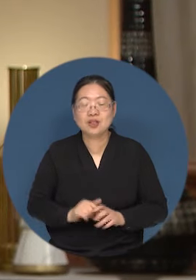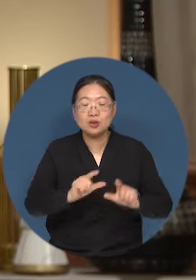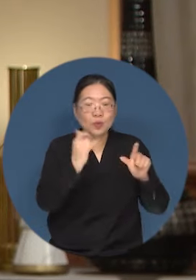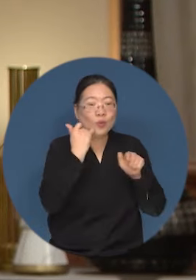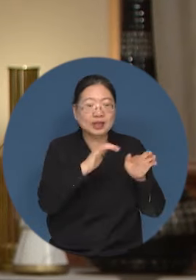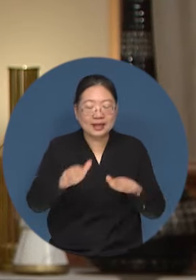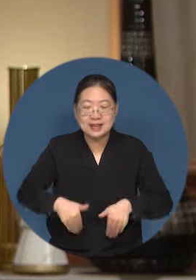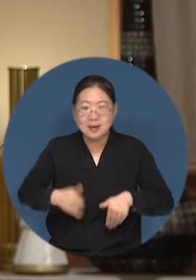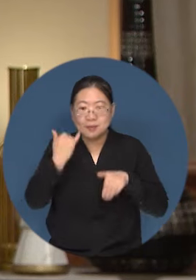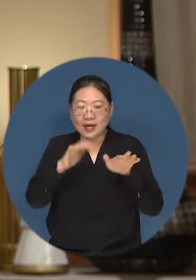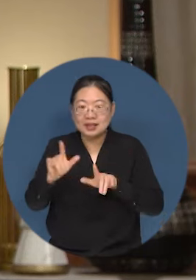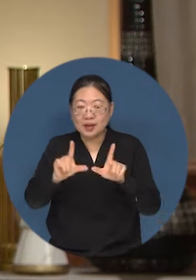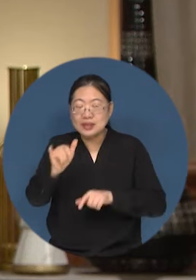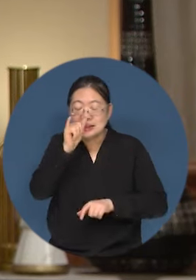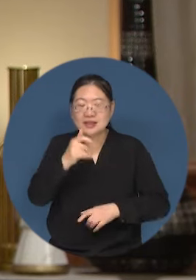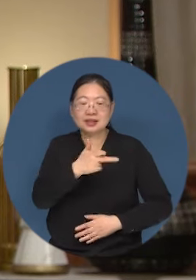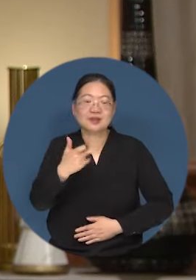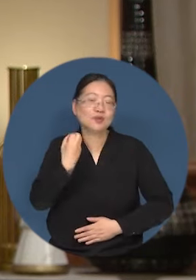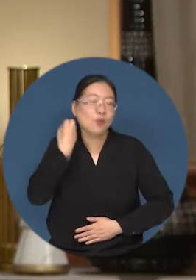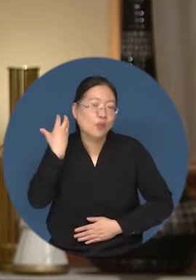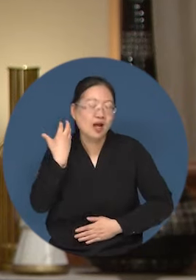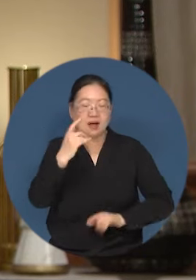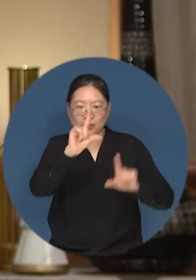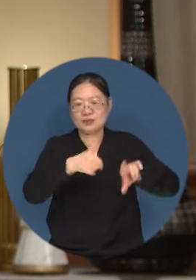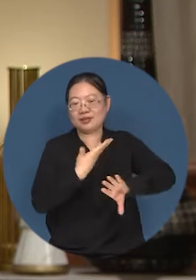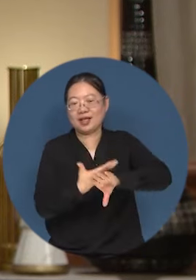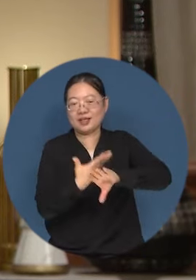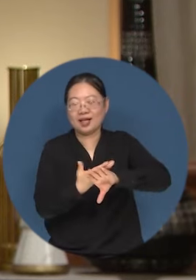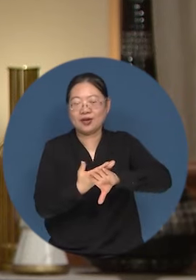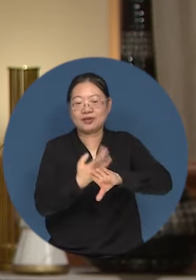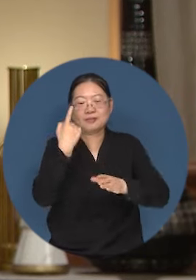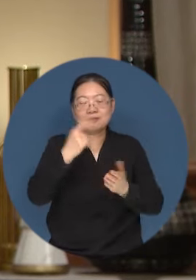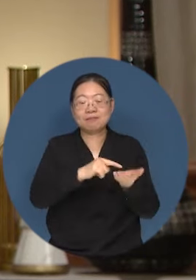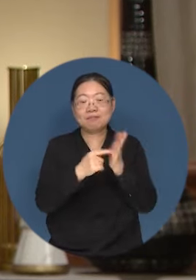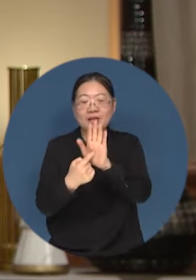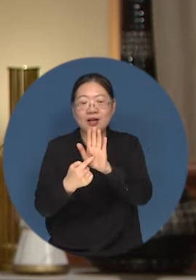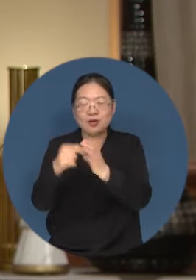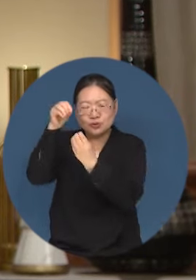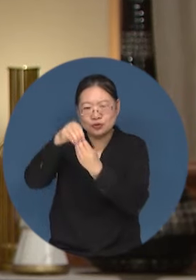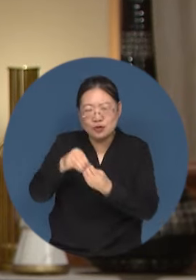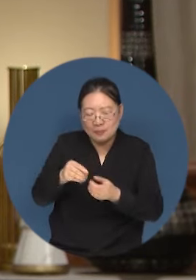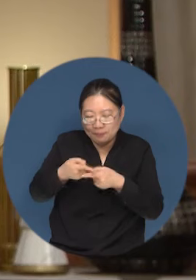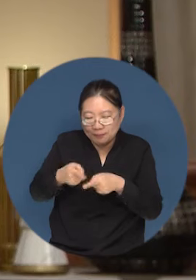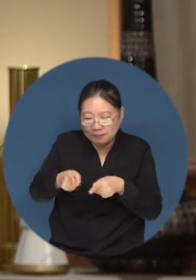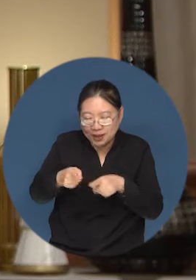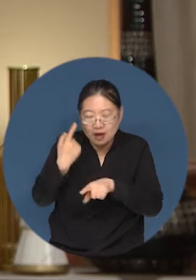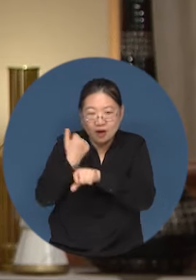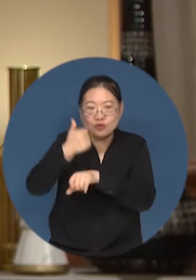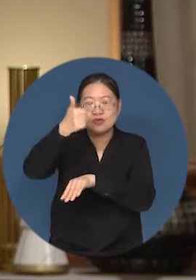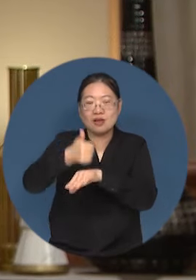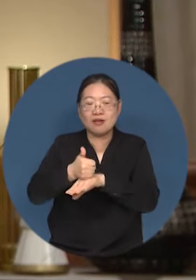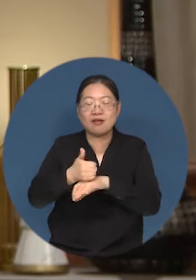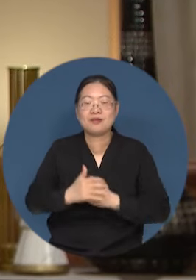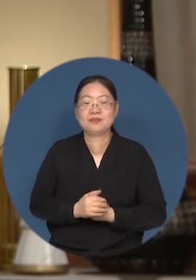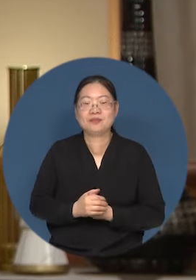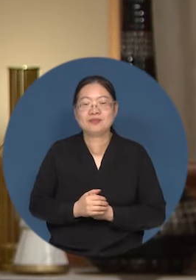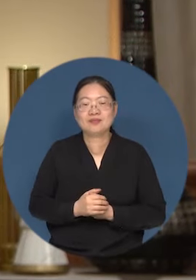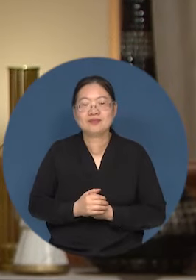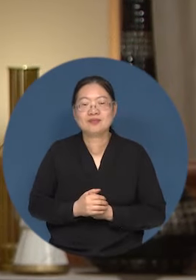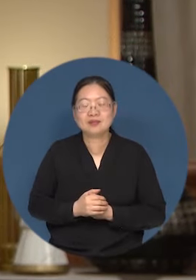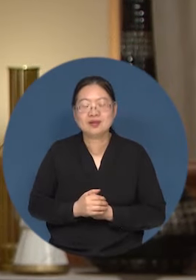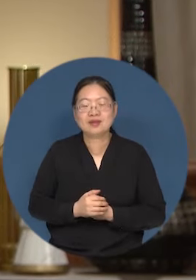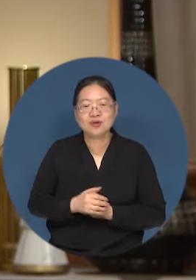남해 서식하고 있는 큰 돌고래와 다르다는 것을 밝히고 그리고 뭐 유전학적 분석을 통해서 이제